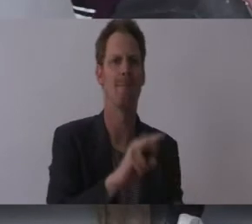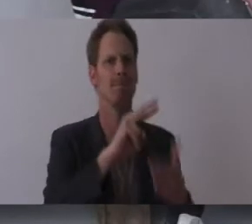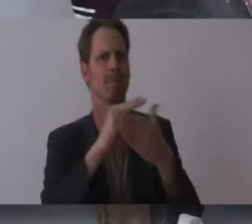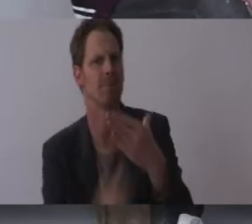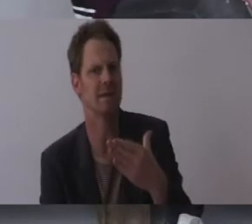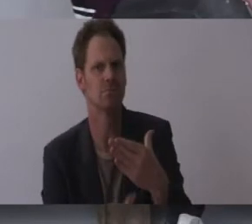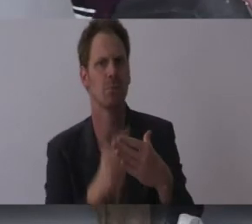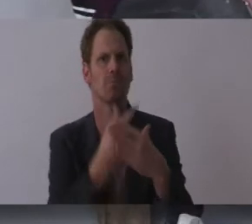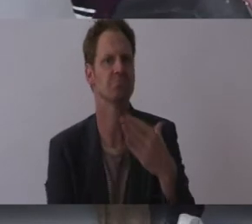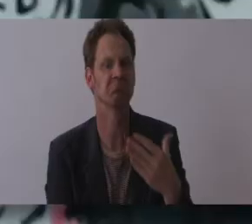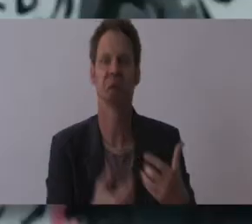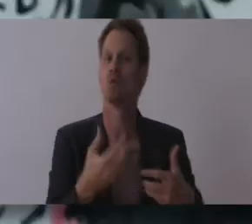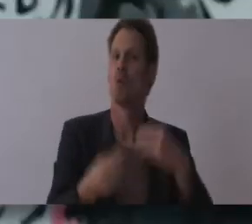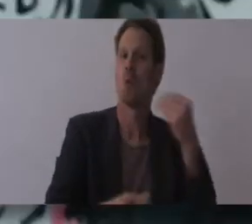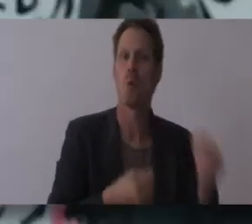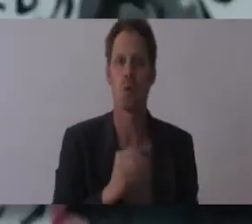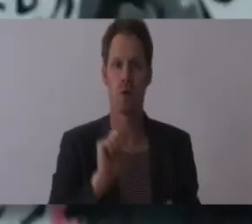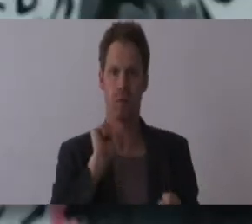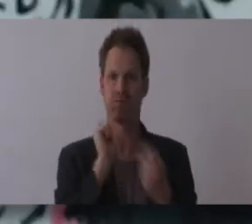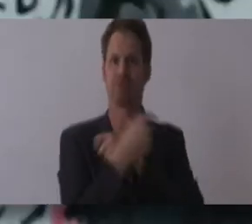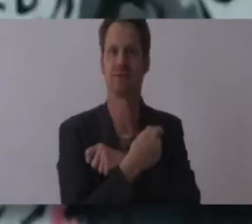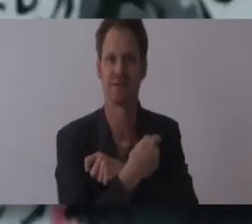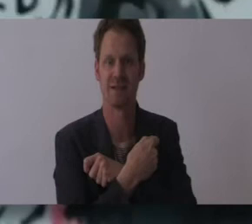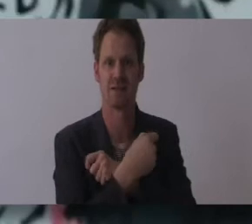est-ce que dans le combat, il n a pas, là aussi,